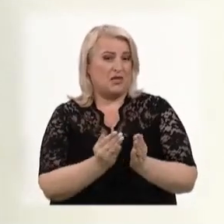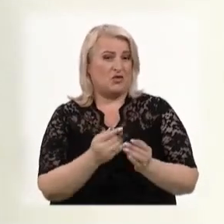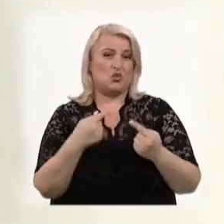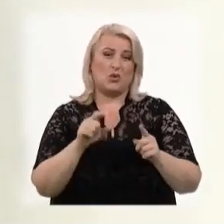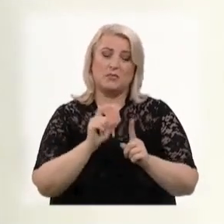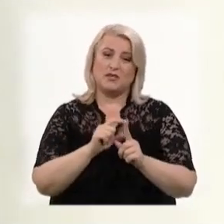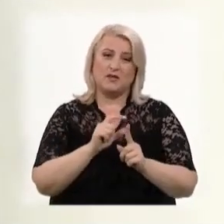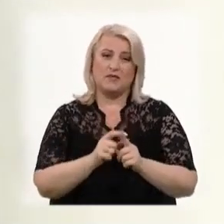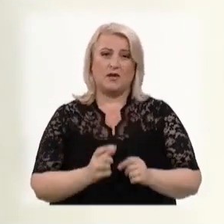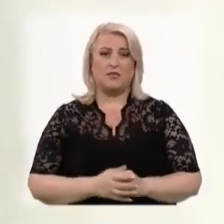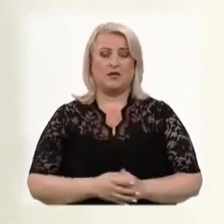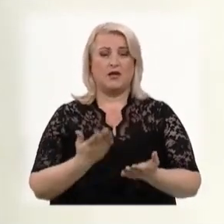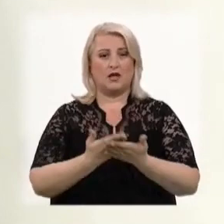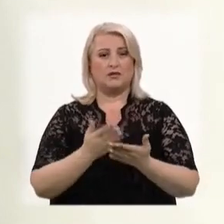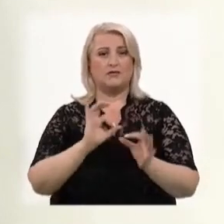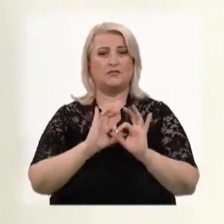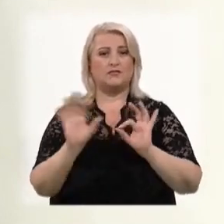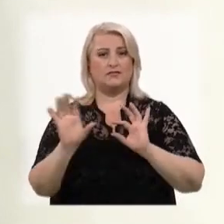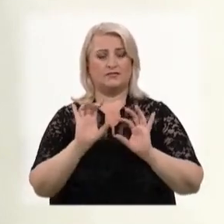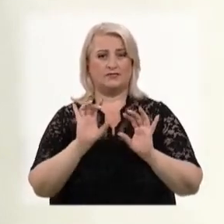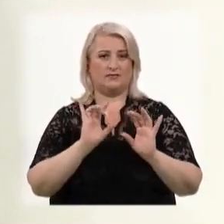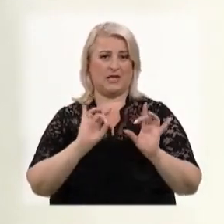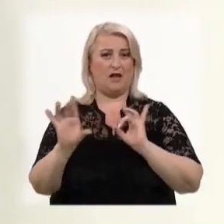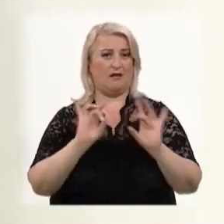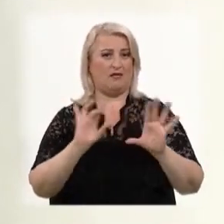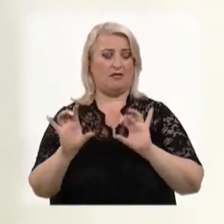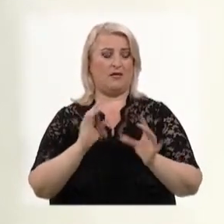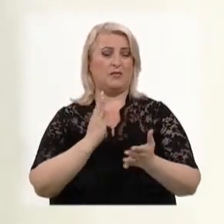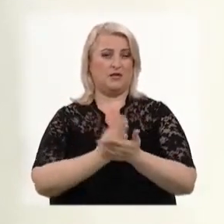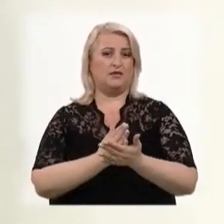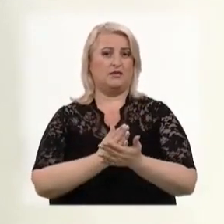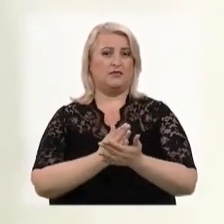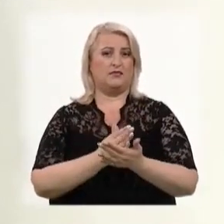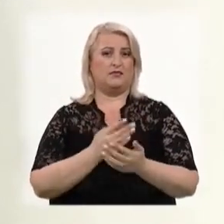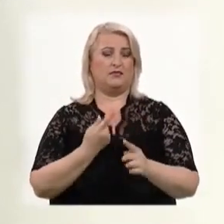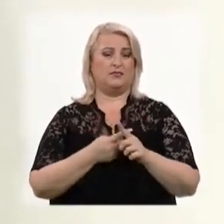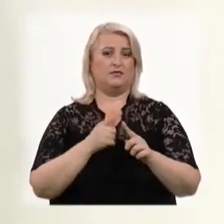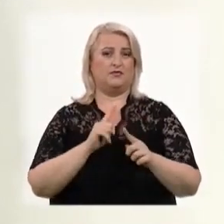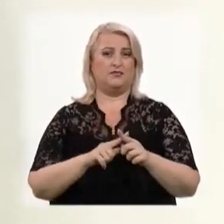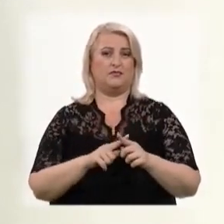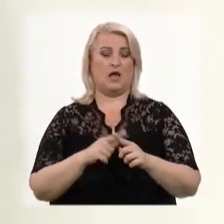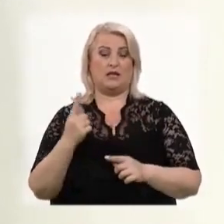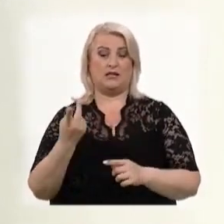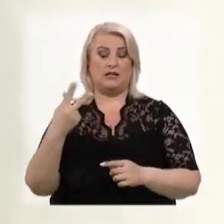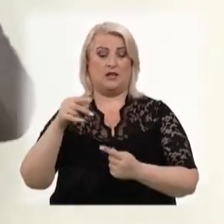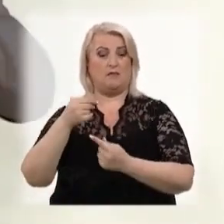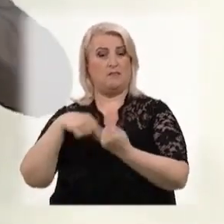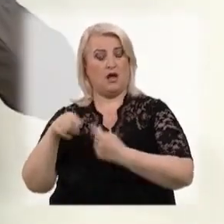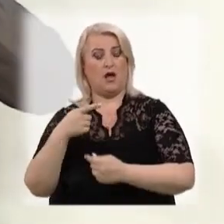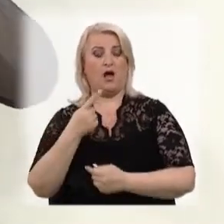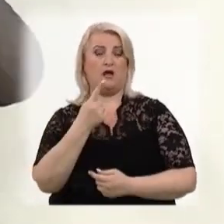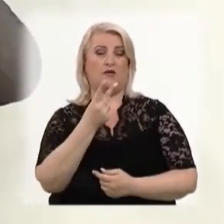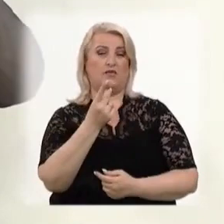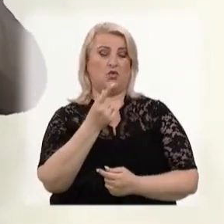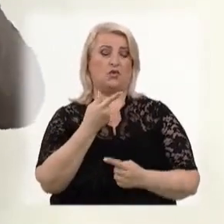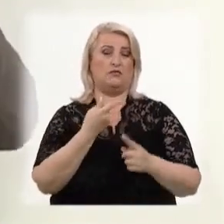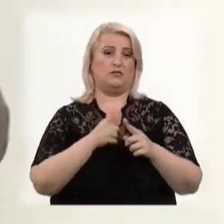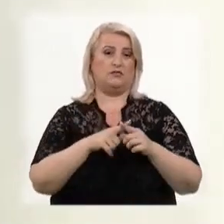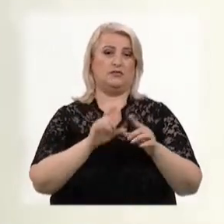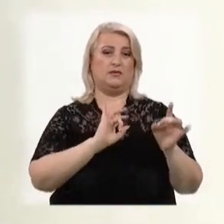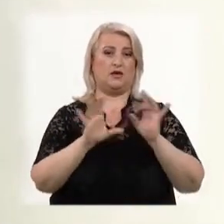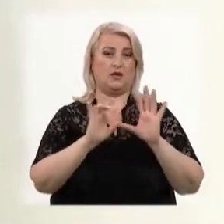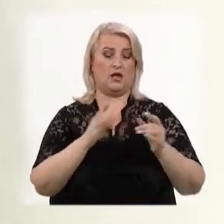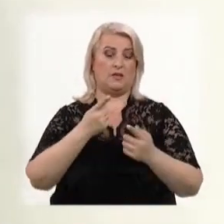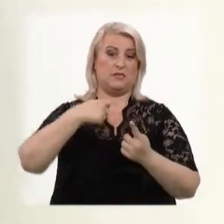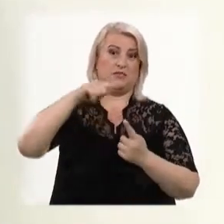cuvinte este în publicitate în marketing că sunt trei termeni doi pentru Mark Community in the face care sunt pe strada medii sus